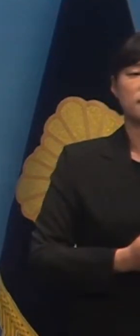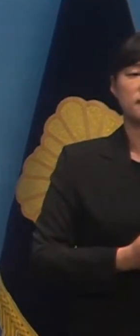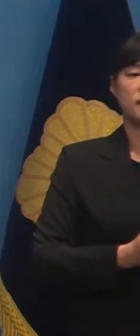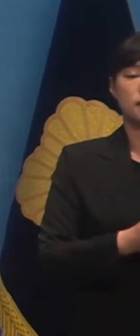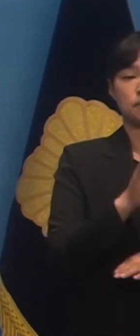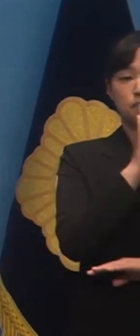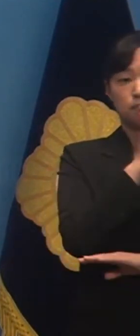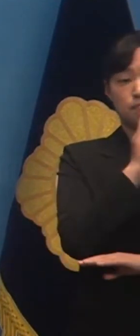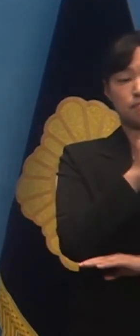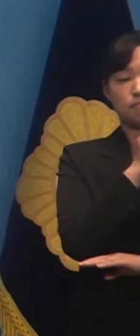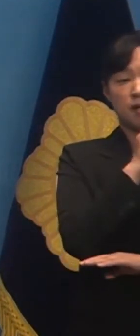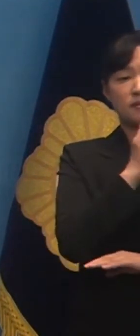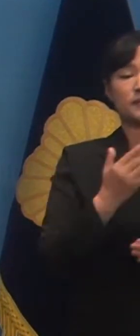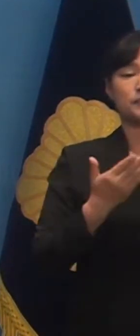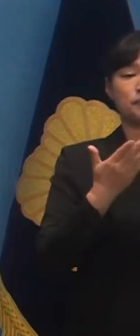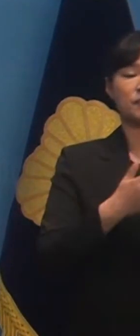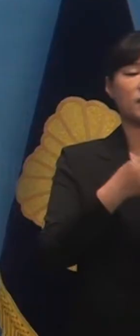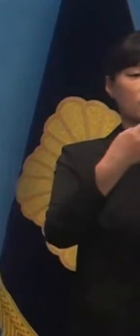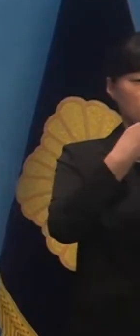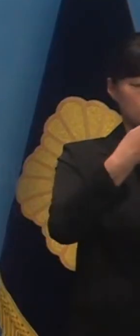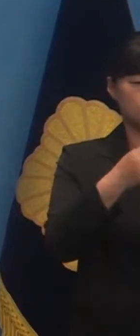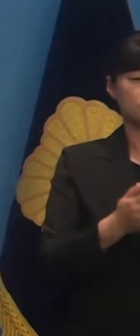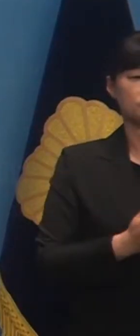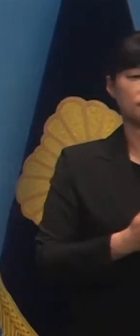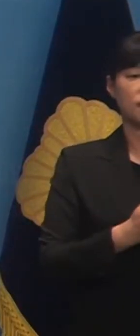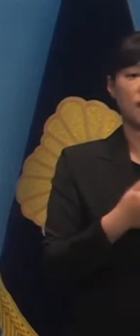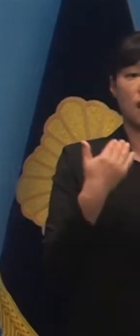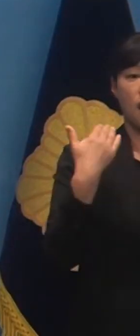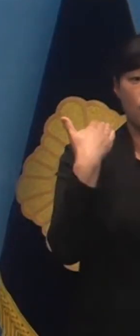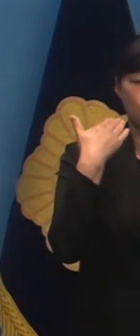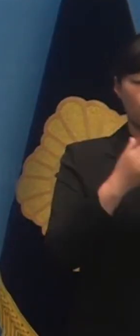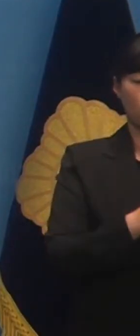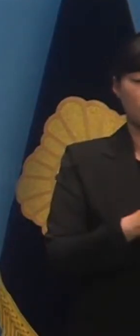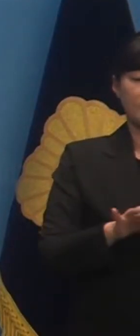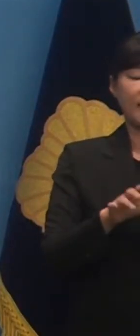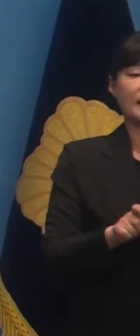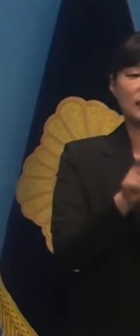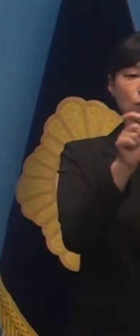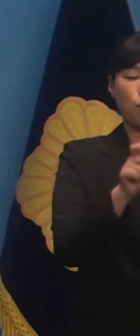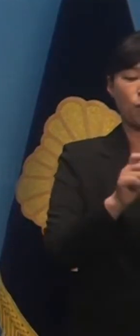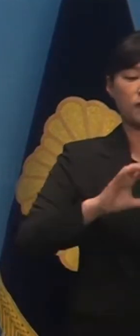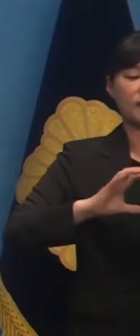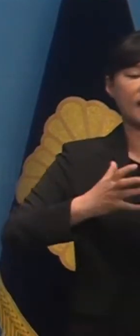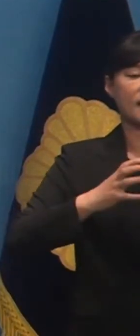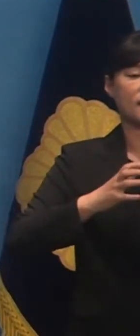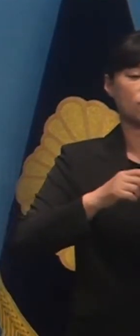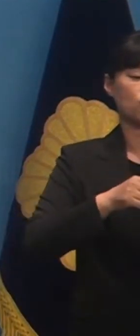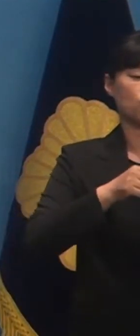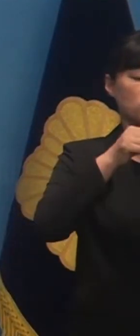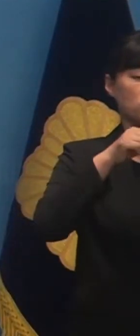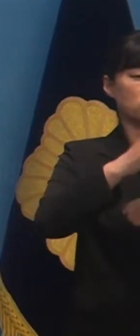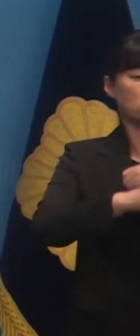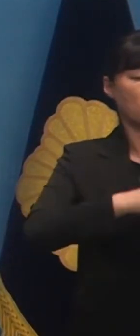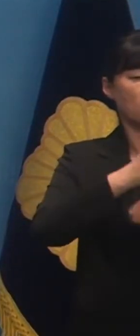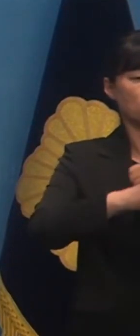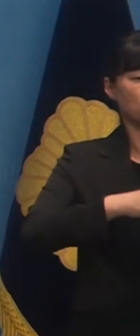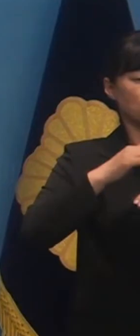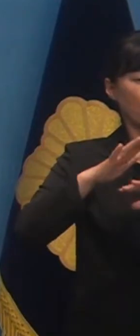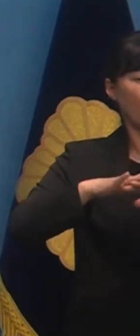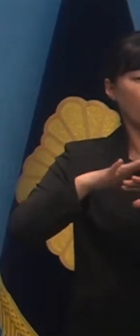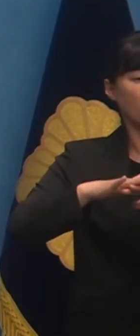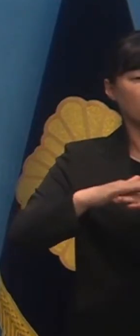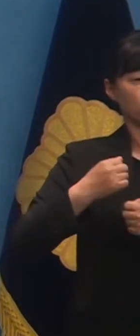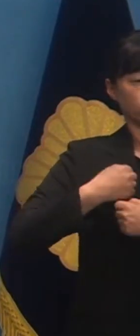열거해 보겠습니다. 1. 리박스쿨의 댓글로 나라를 구하는 자유손가락 군대인